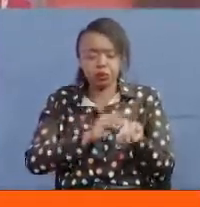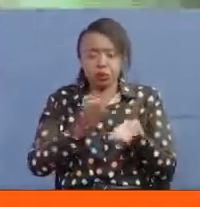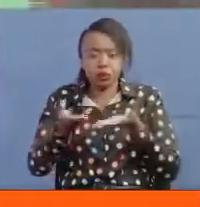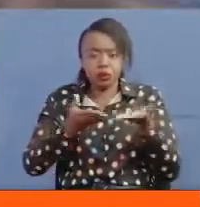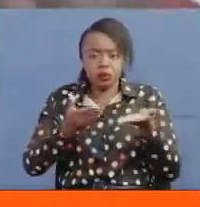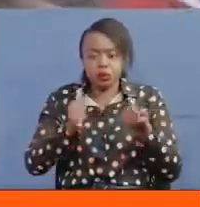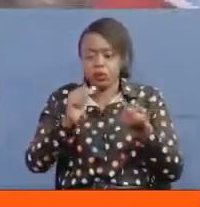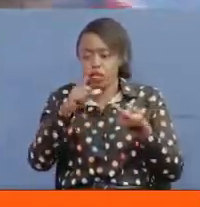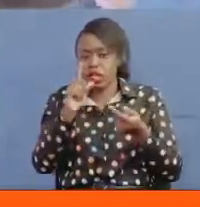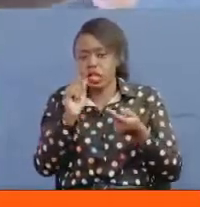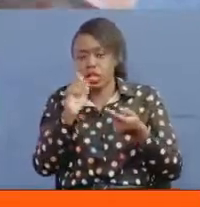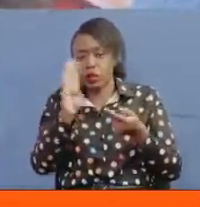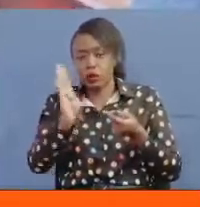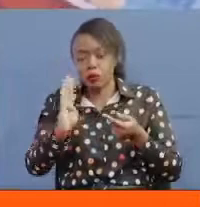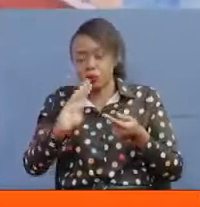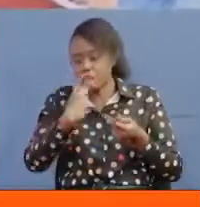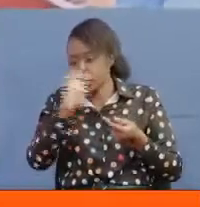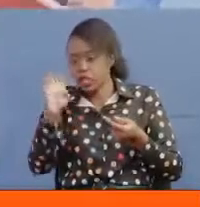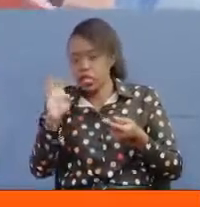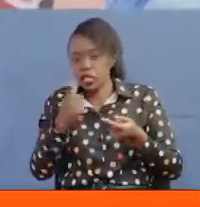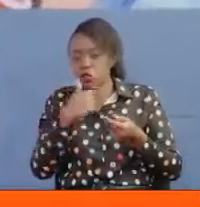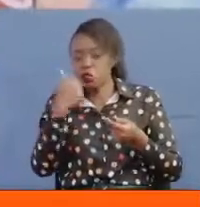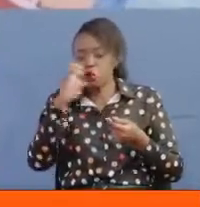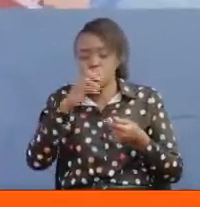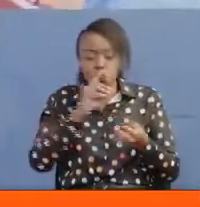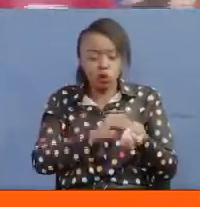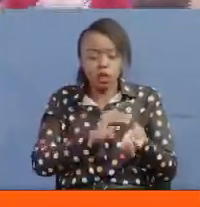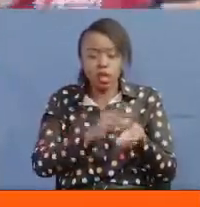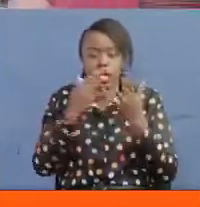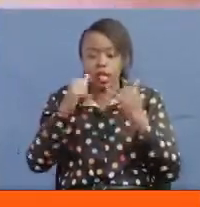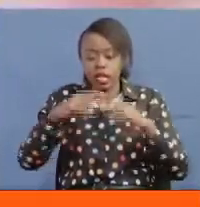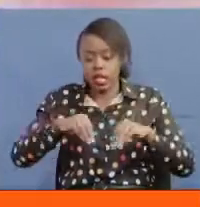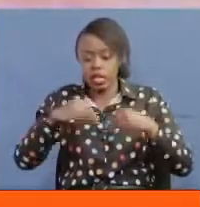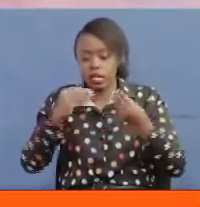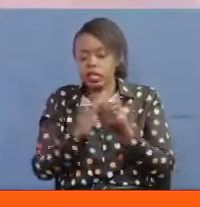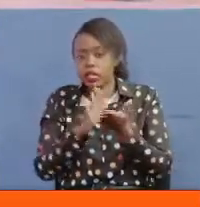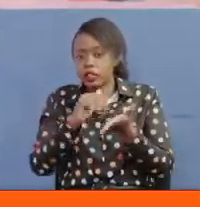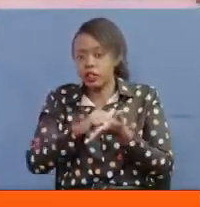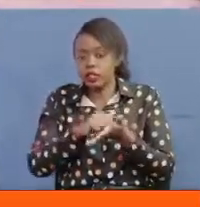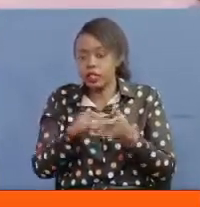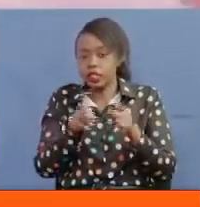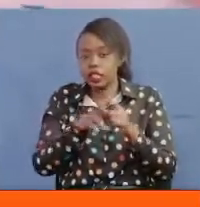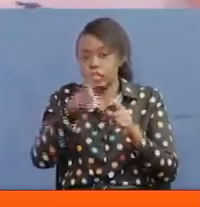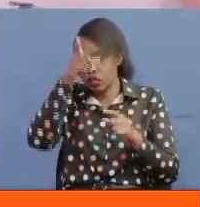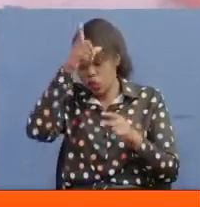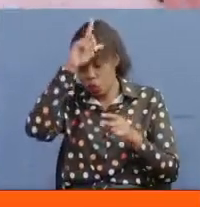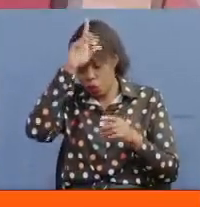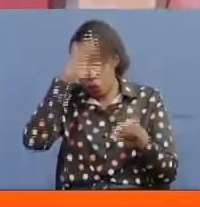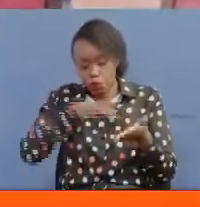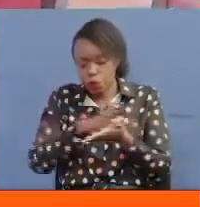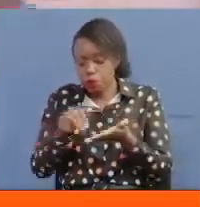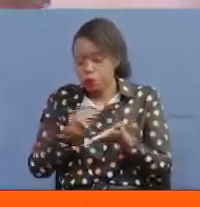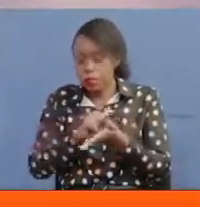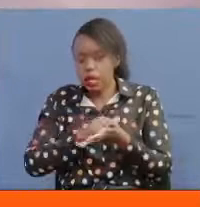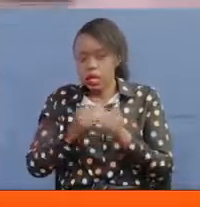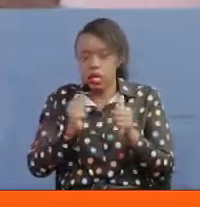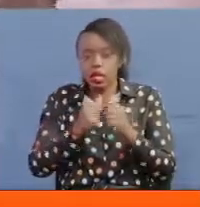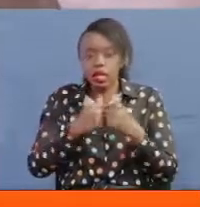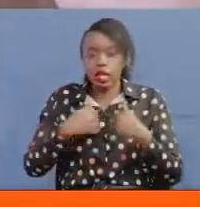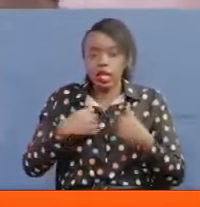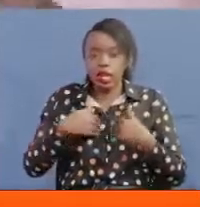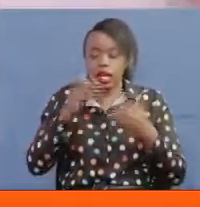katika kata ndogo ya Baringo Kusini, Daktari James Cheruiyot, ametoa wito kwa wakazi na wanakijiji wa eneo hilo wasile mizoga ng'ombe